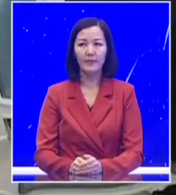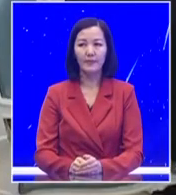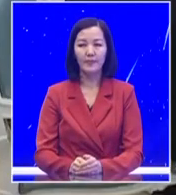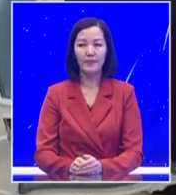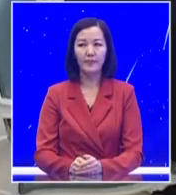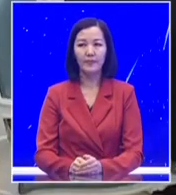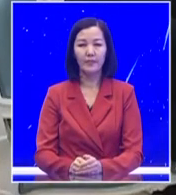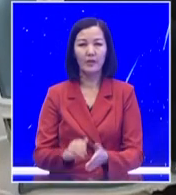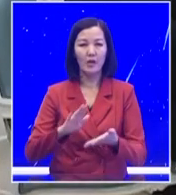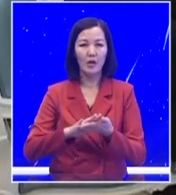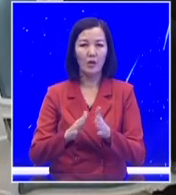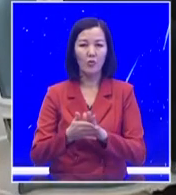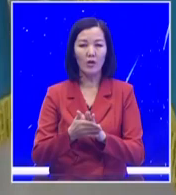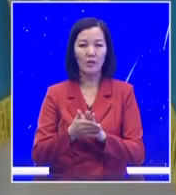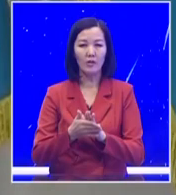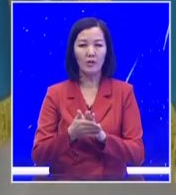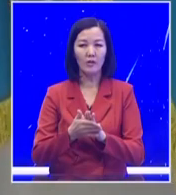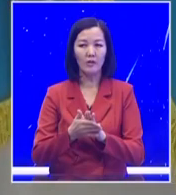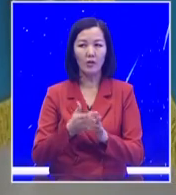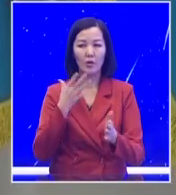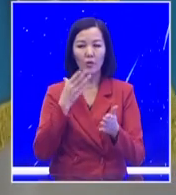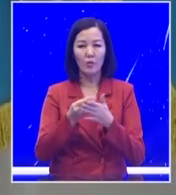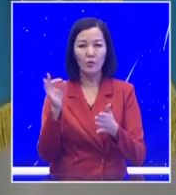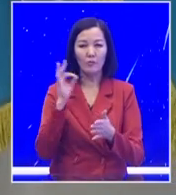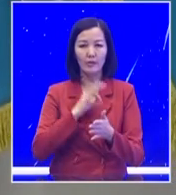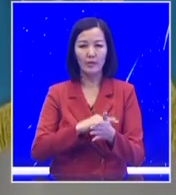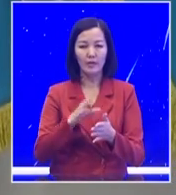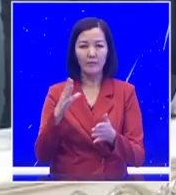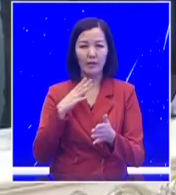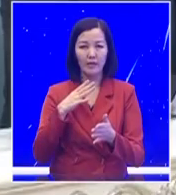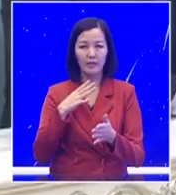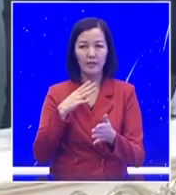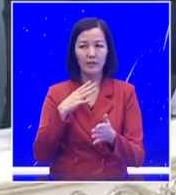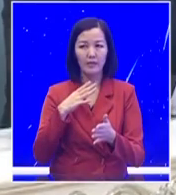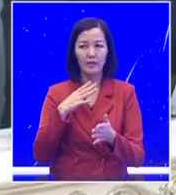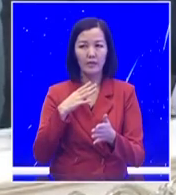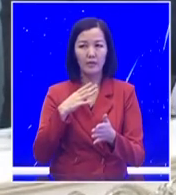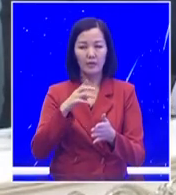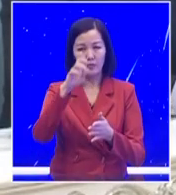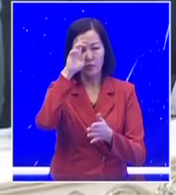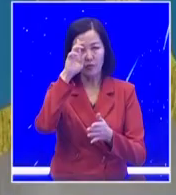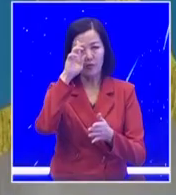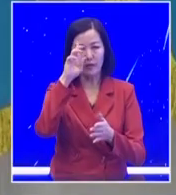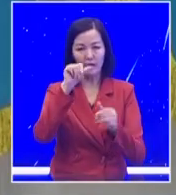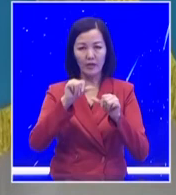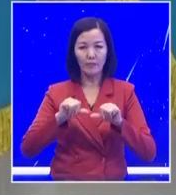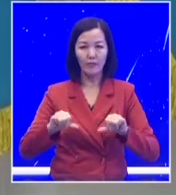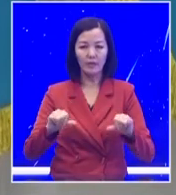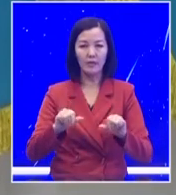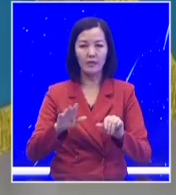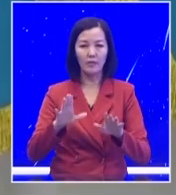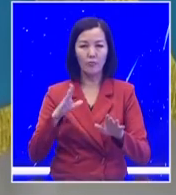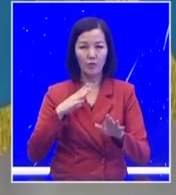Бұл ахуалды арандатушылар өз мақсатында пайдаланды. Үкімет комиссиясы болған оқиғаның